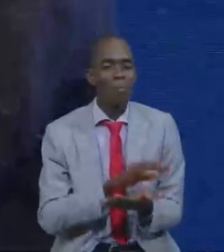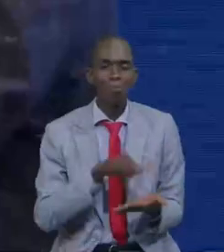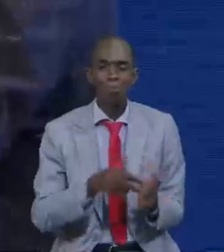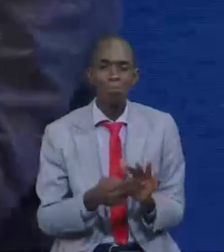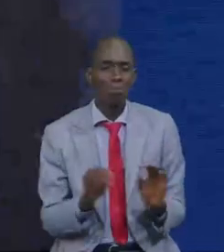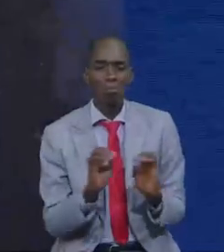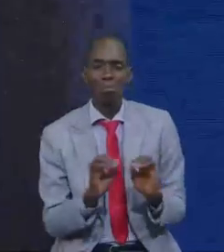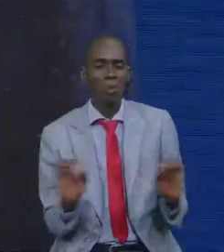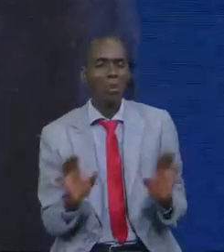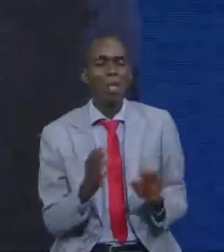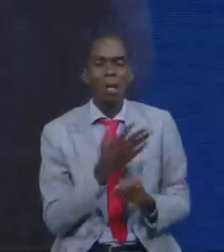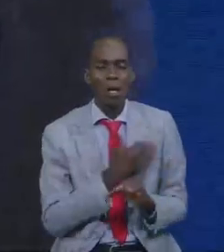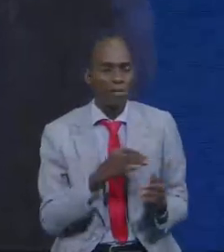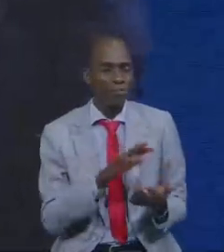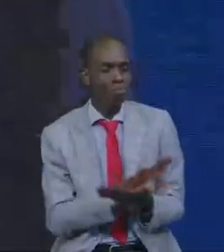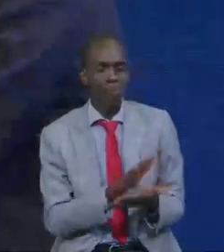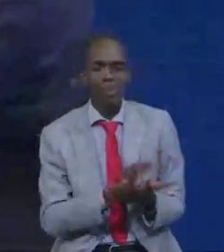N'ont plus de valeur. Jetez ça.